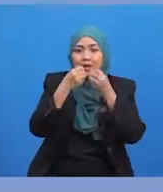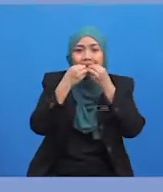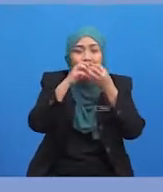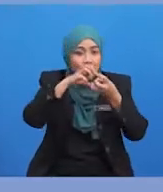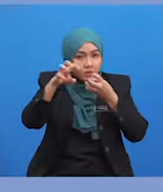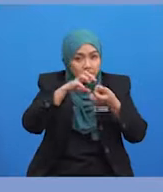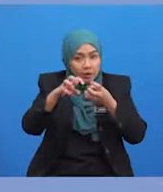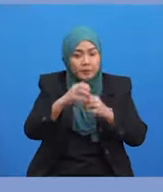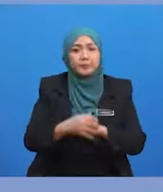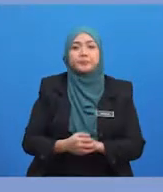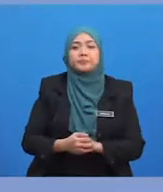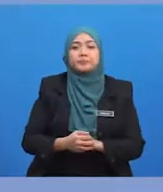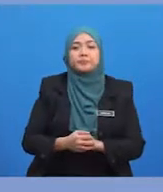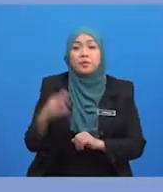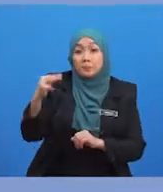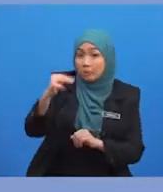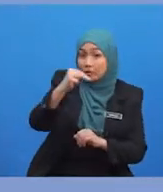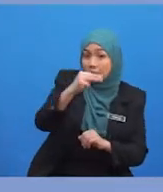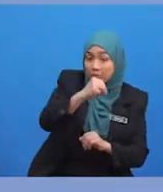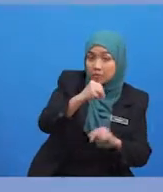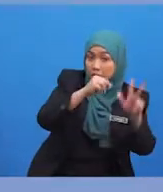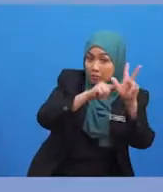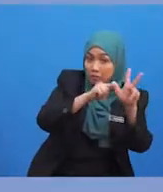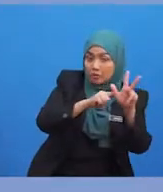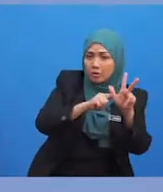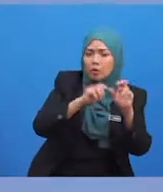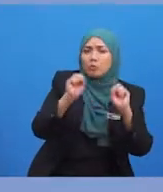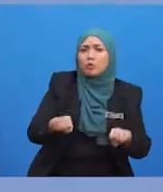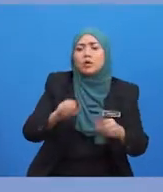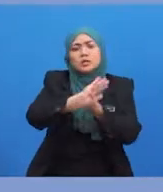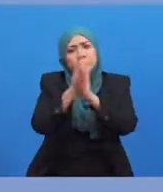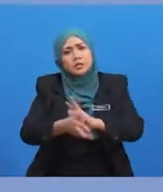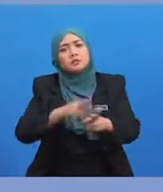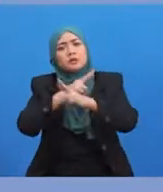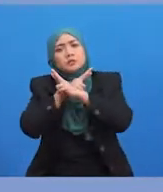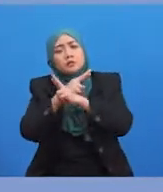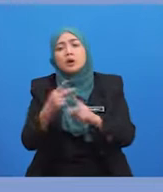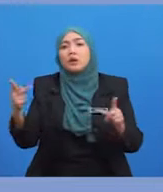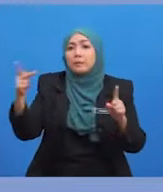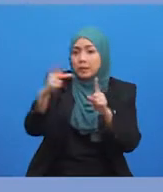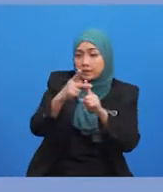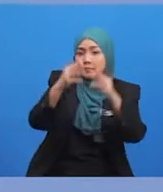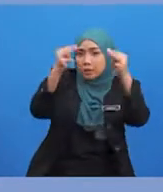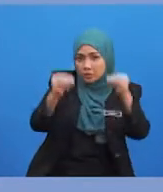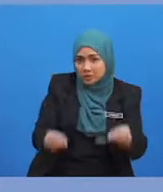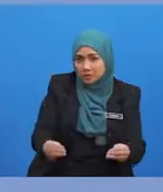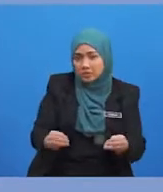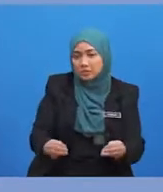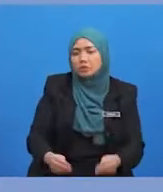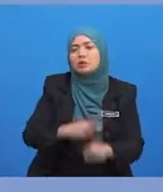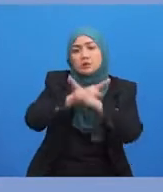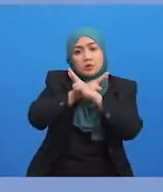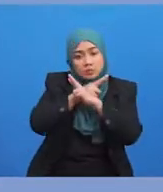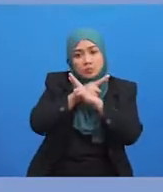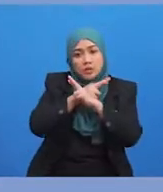mikroorganisma boleh menyebabkan keracunan makanan kepada manusia. Keracunan boleh